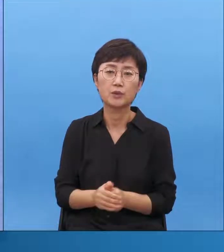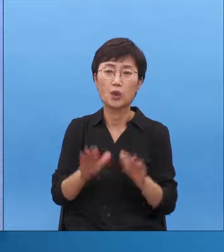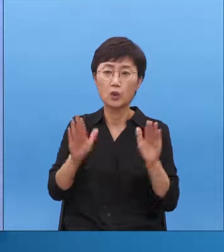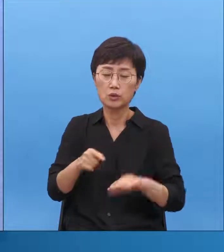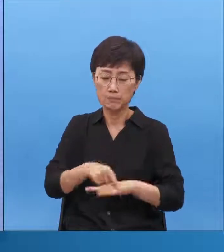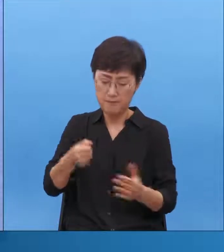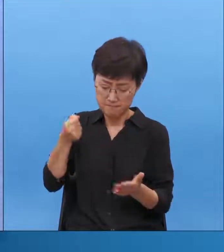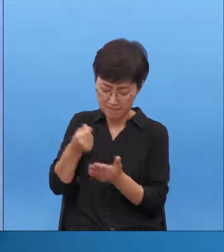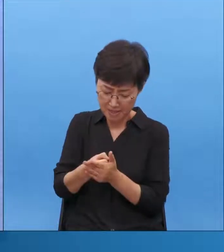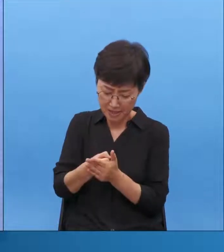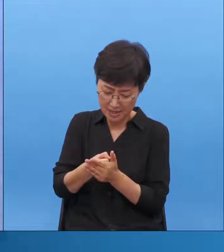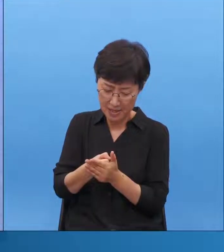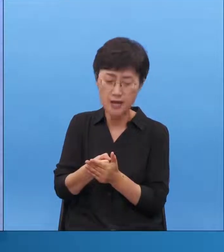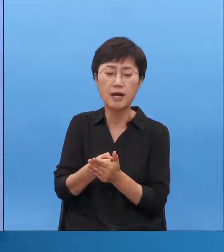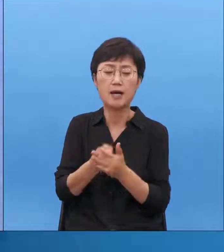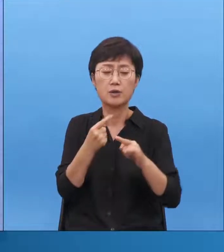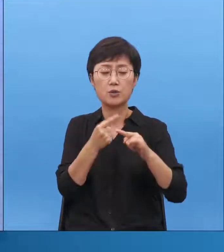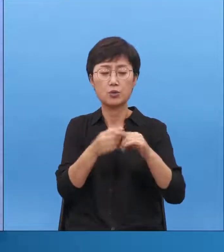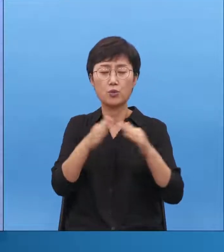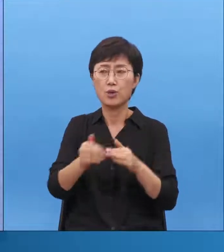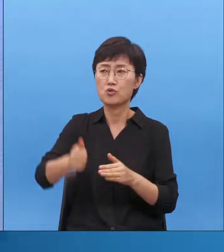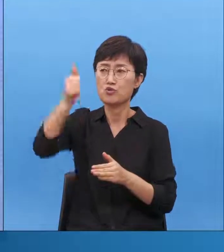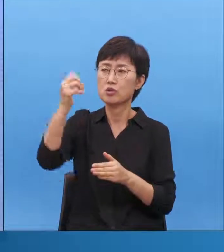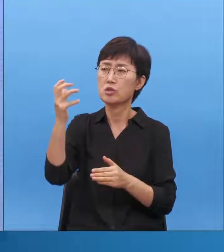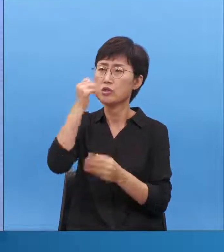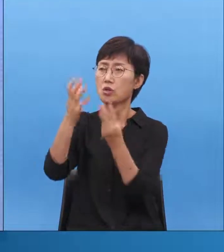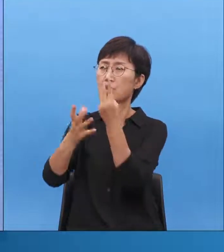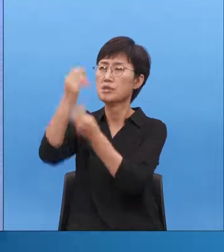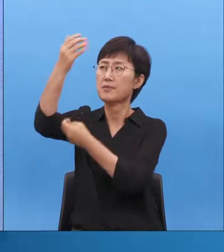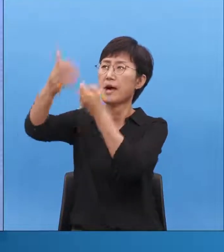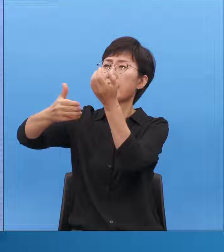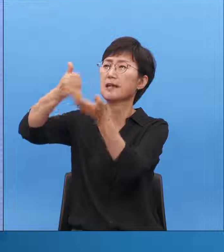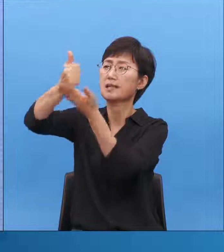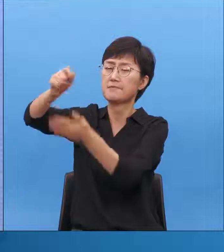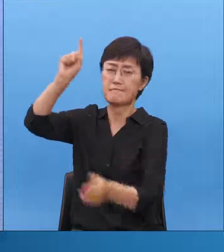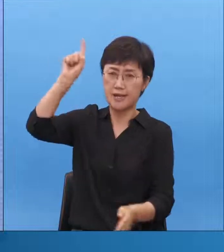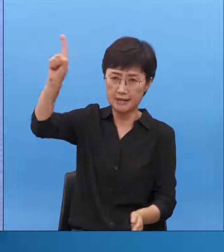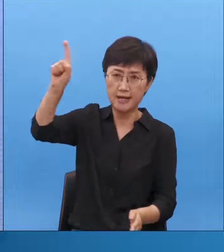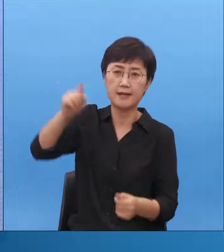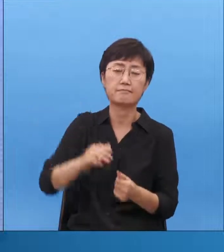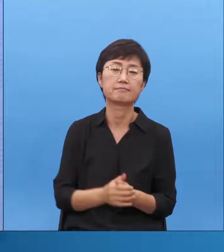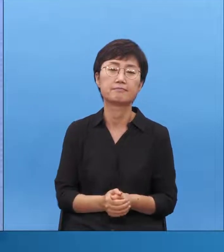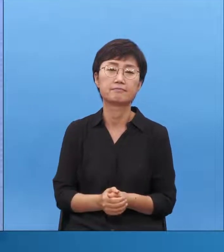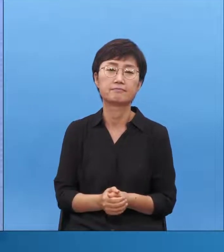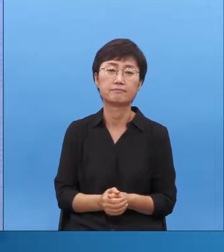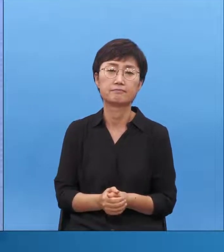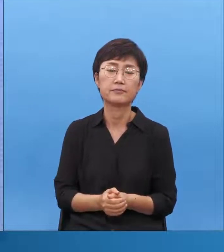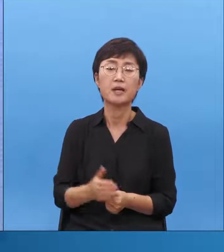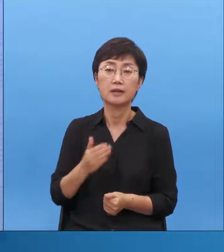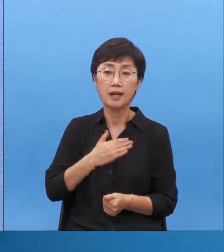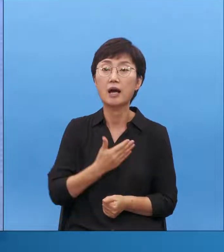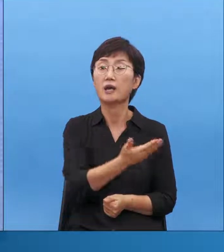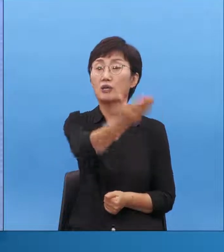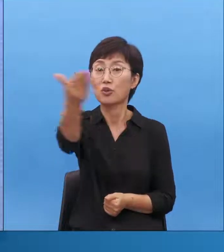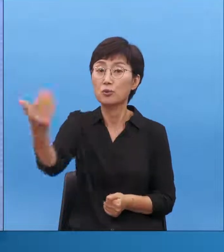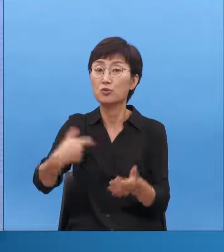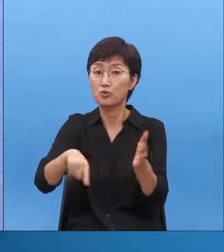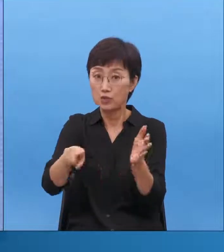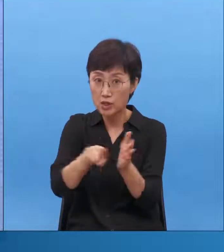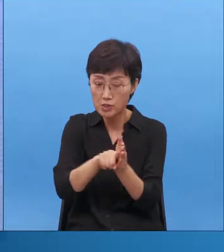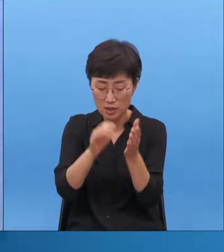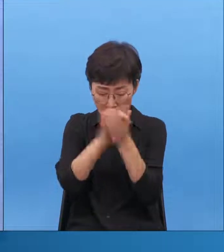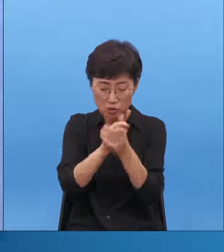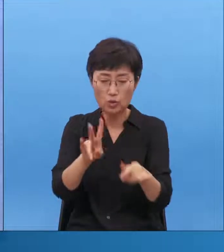딱 붙잡는 겁니다. So today, hold on to this covenant as your prayer. 여러분 위해서 24 기도하겠습니다. And then I will pray for you 24 hours.